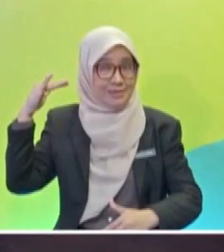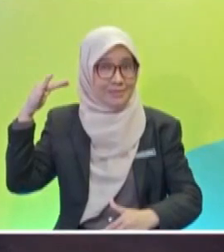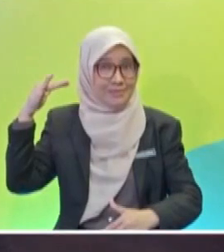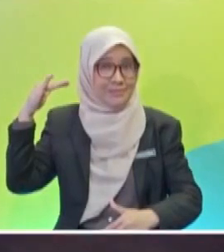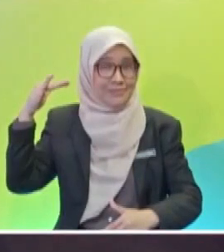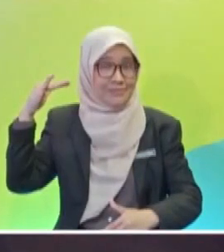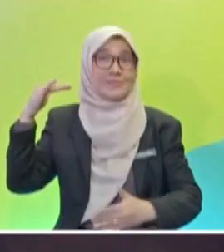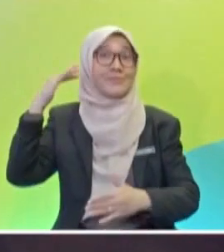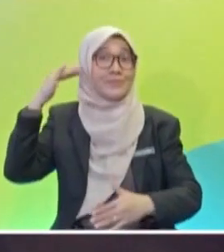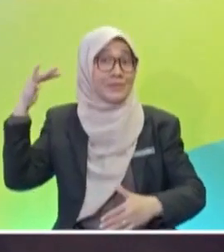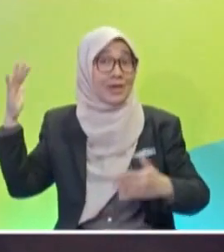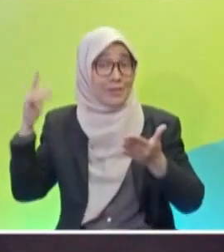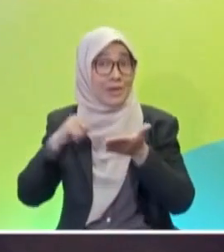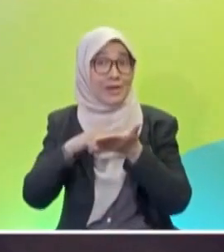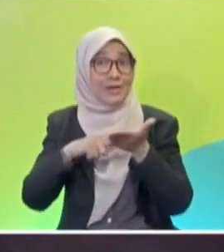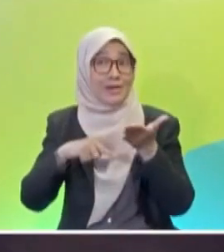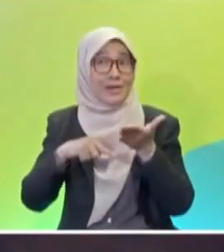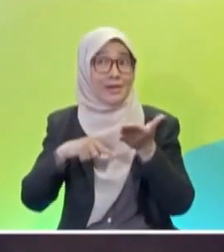lagi apakah itu